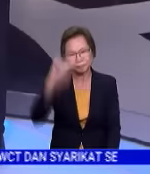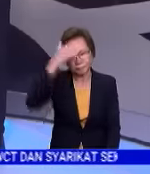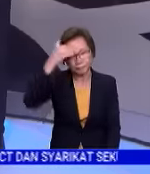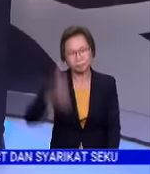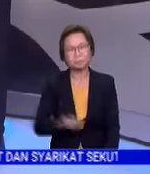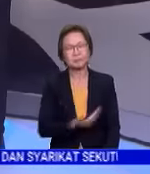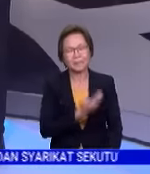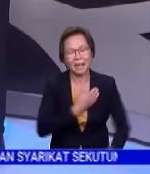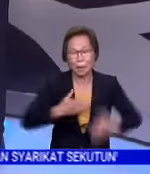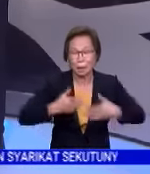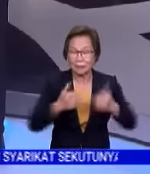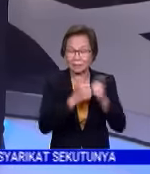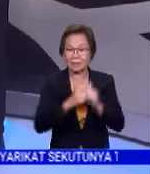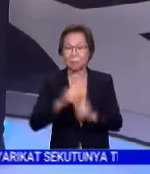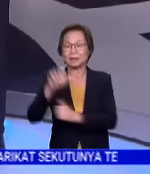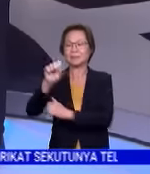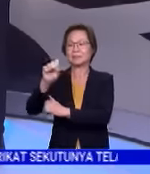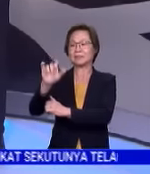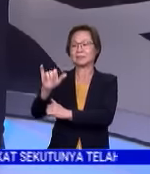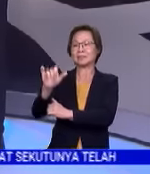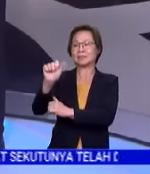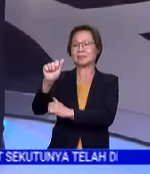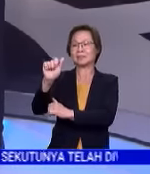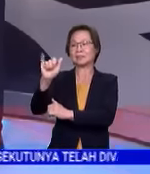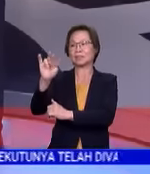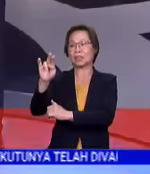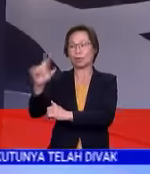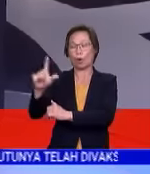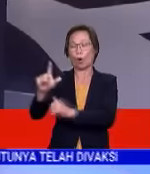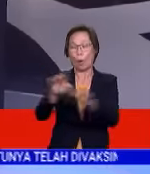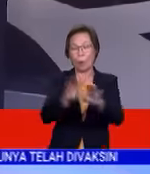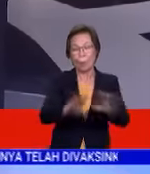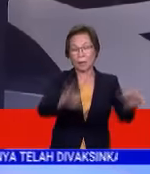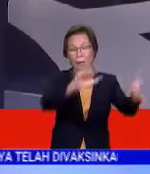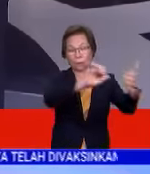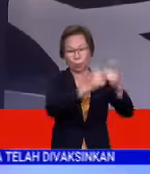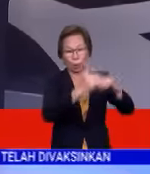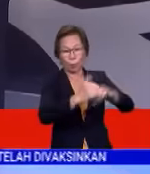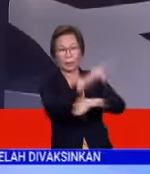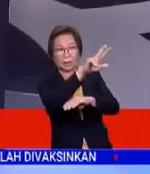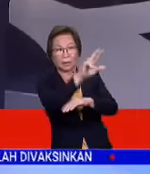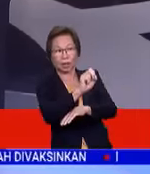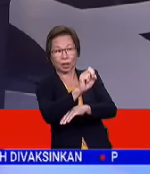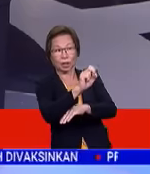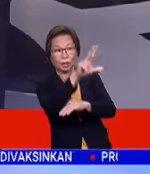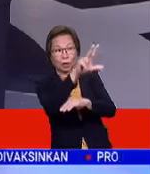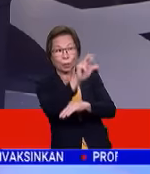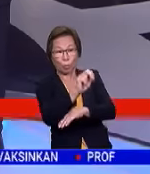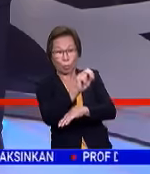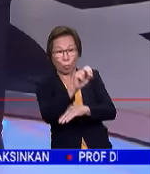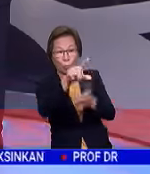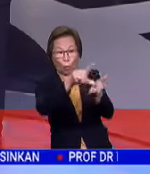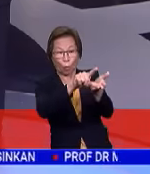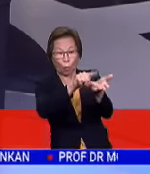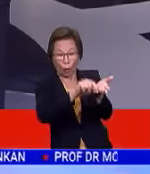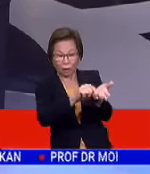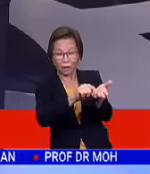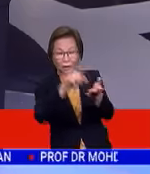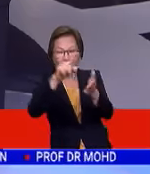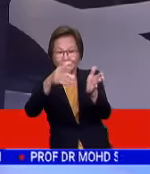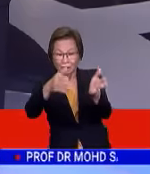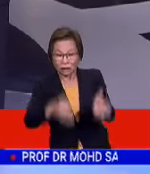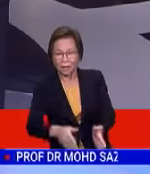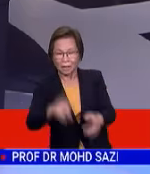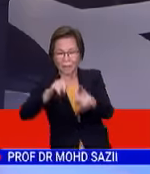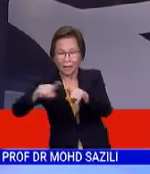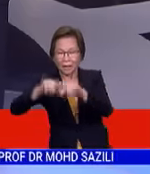Assalamualaikum dan salam sejahtera bersama saya Syairul Islam dalam edisi Sukan. Lebih daripada 30 wartawan sukan daripada pelbagai agensi hari